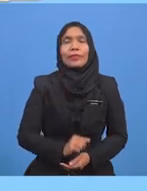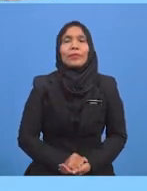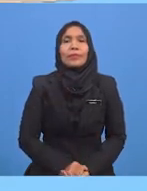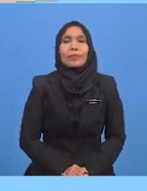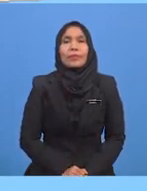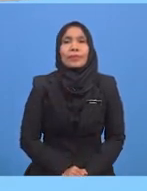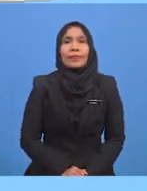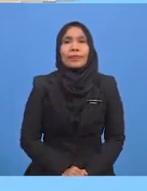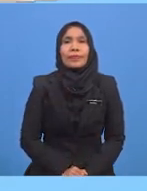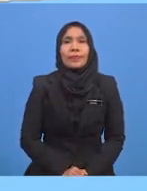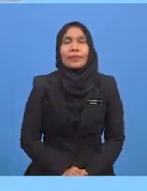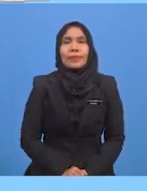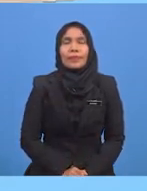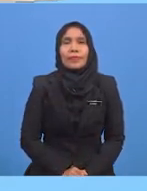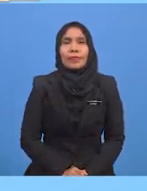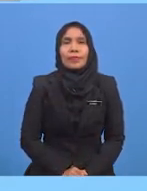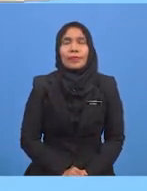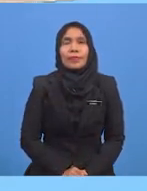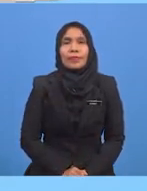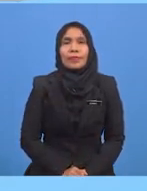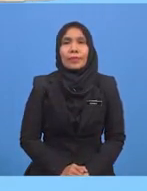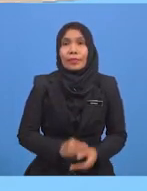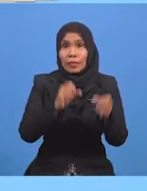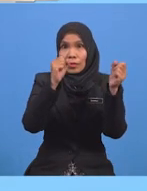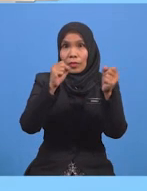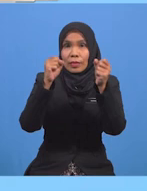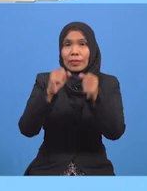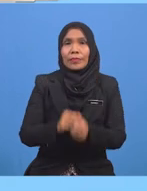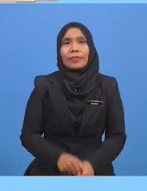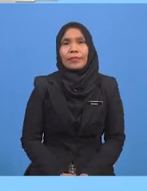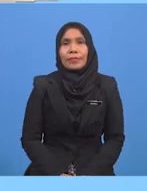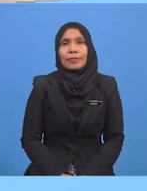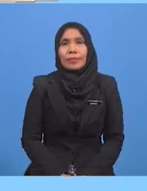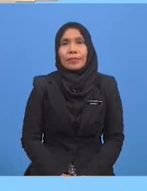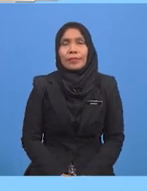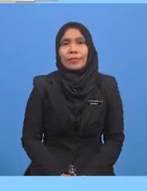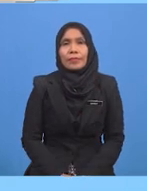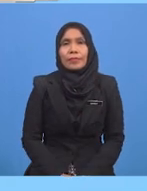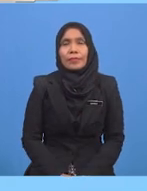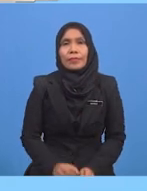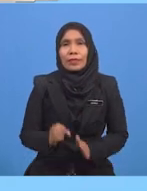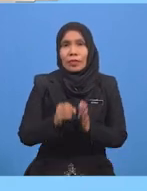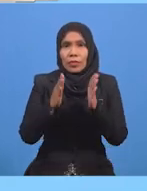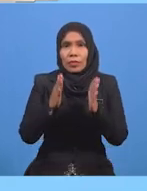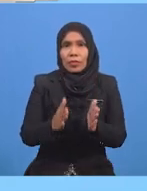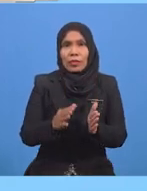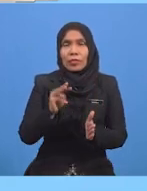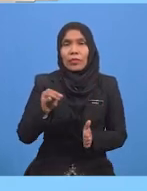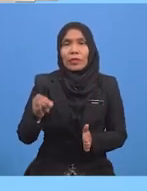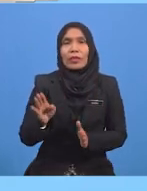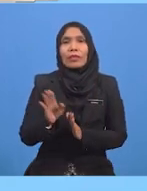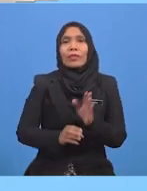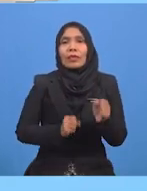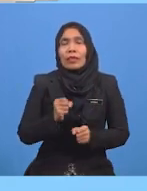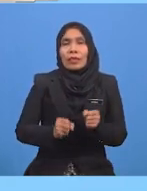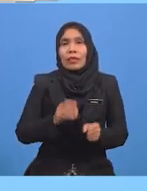Situasi yang diberikan ialah seorang murid berlari 40 minit pada